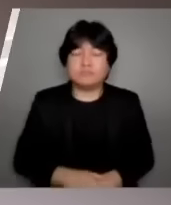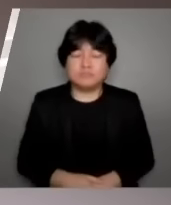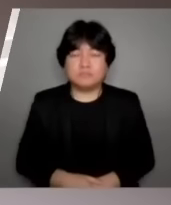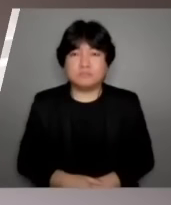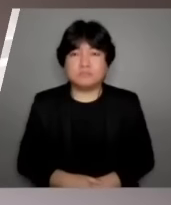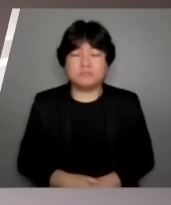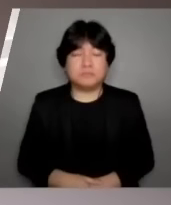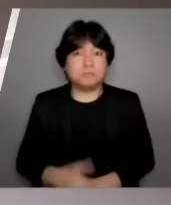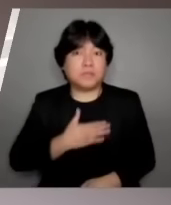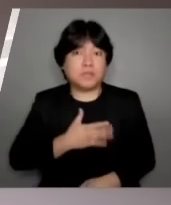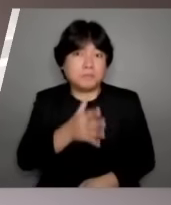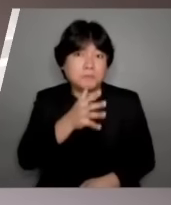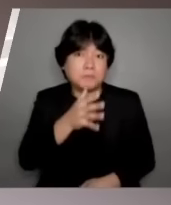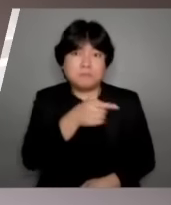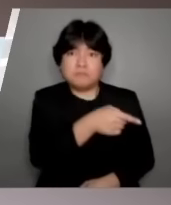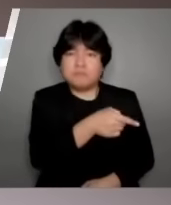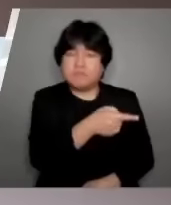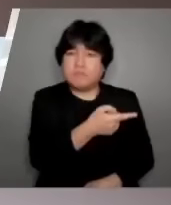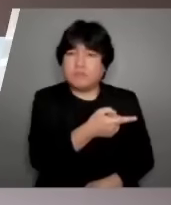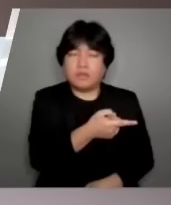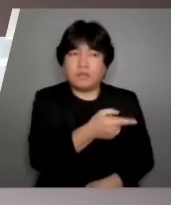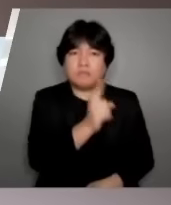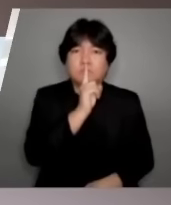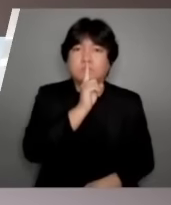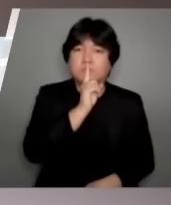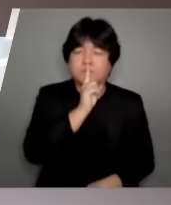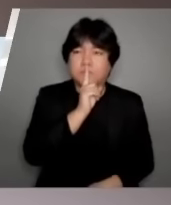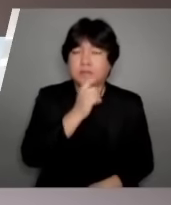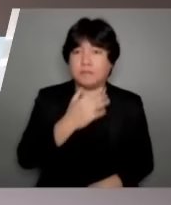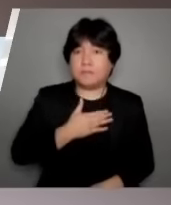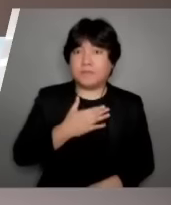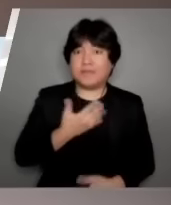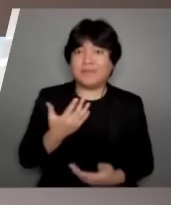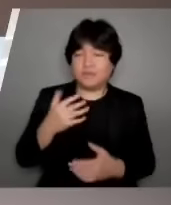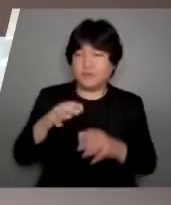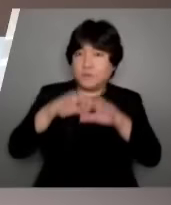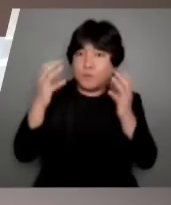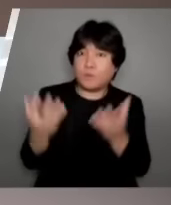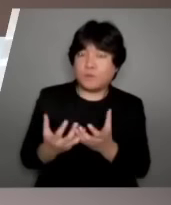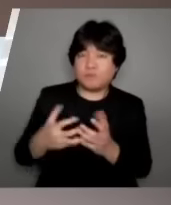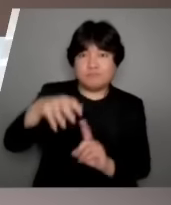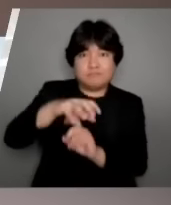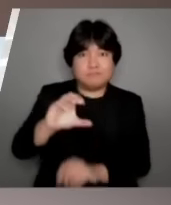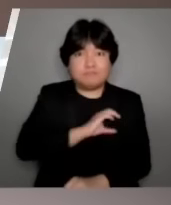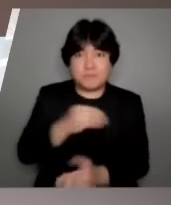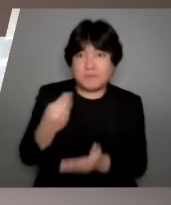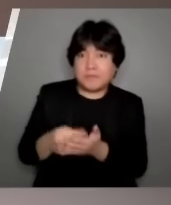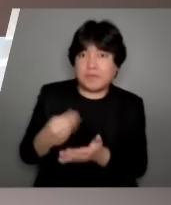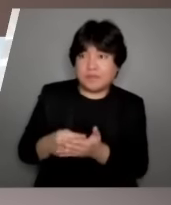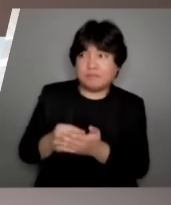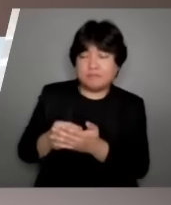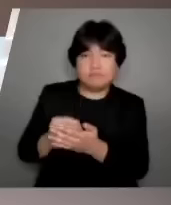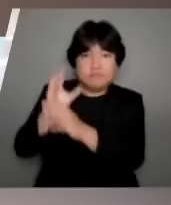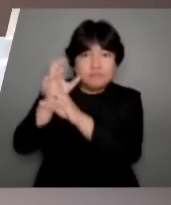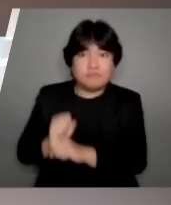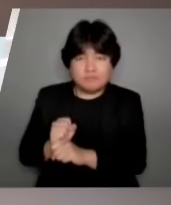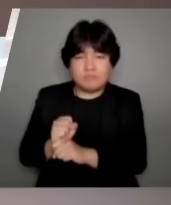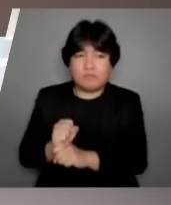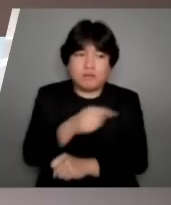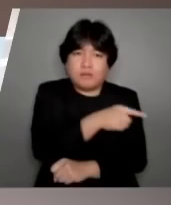na-receive niya na pala yung incentives ko from World Championships. Hindi ko pa po malalaman na na-receive niya na po